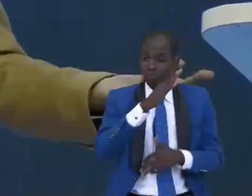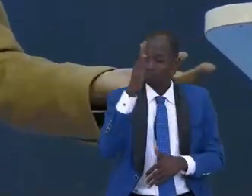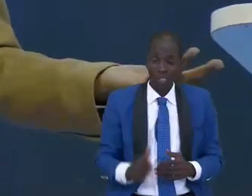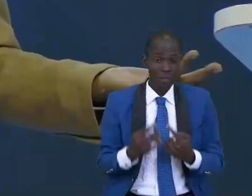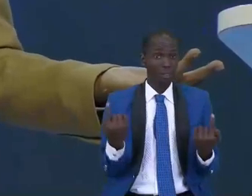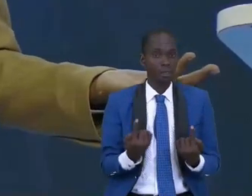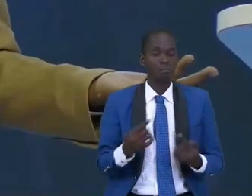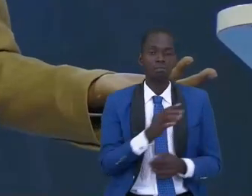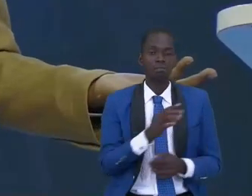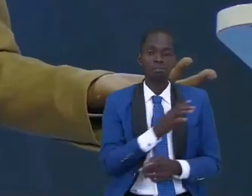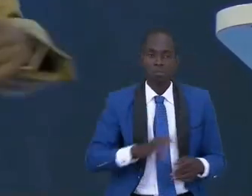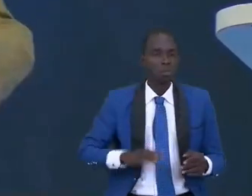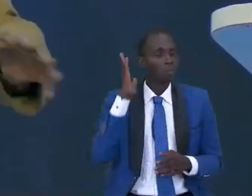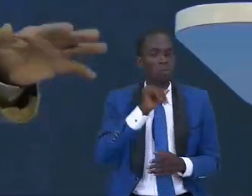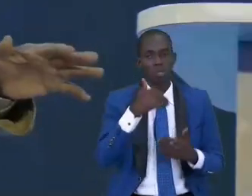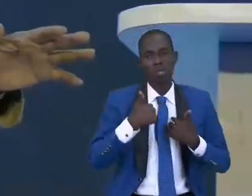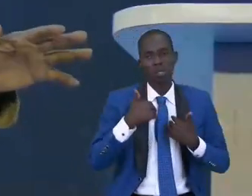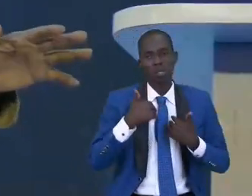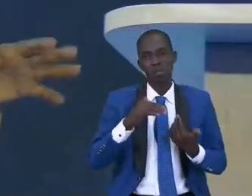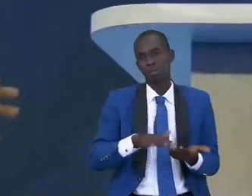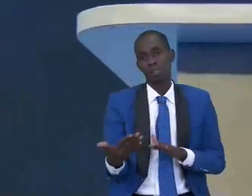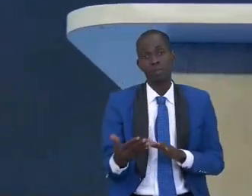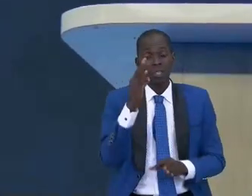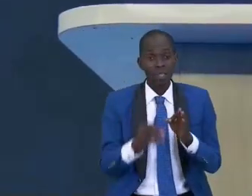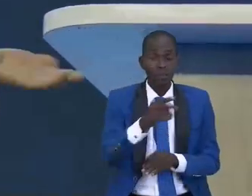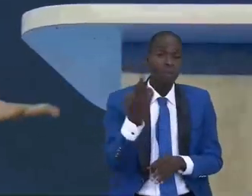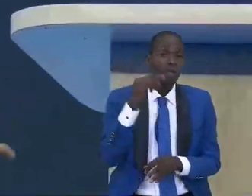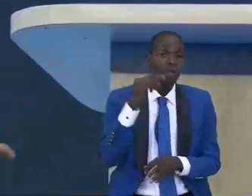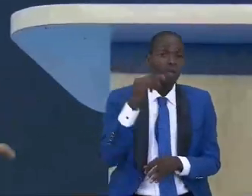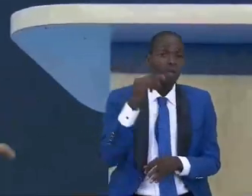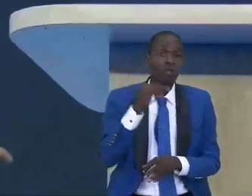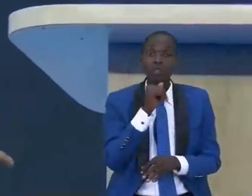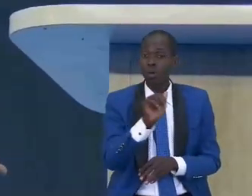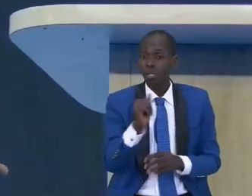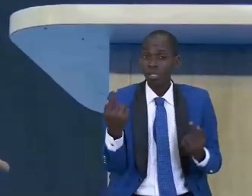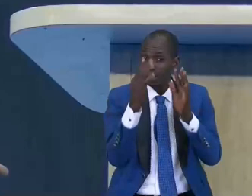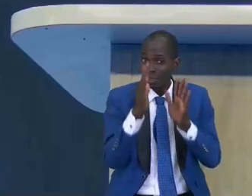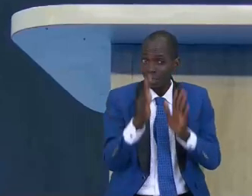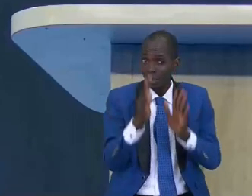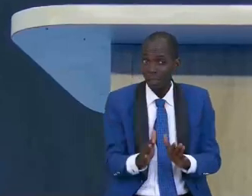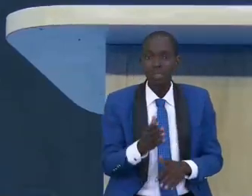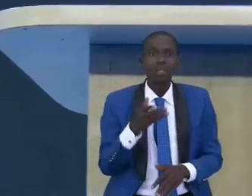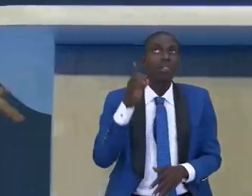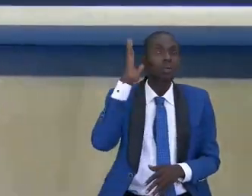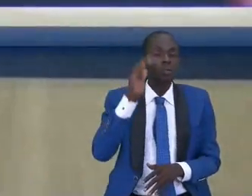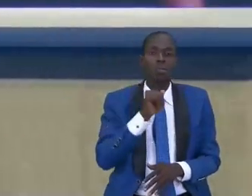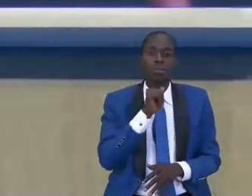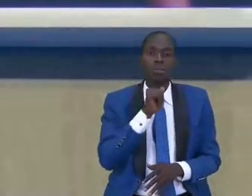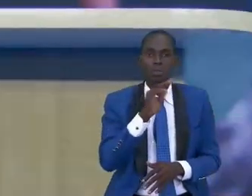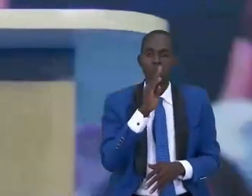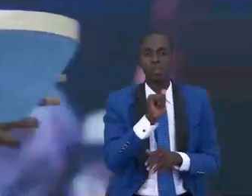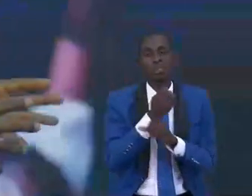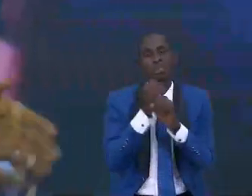pas péché, Christ ne serait pas venu dans le monde. S'il n'y a pas de pécheur, il n'y aura pas de